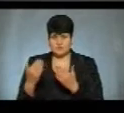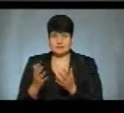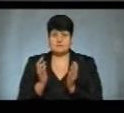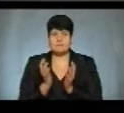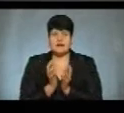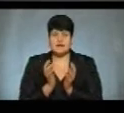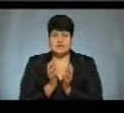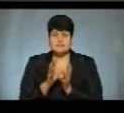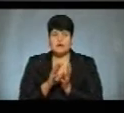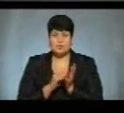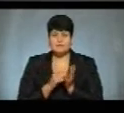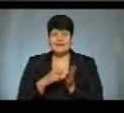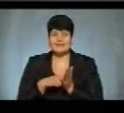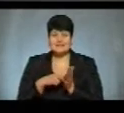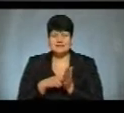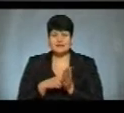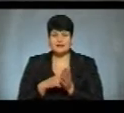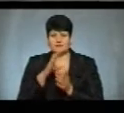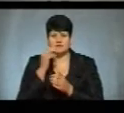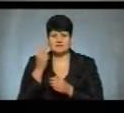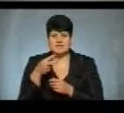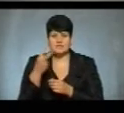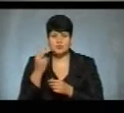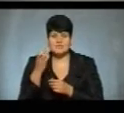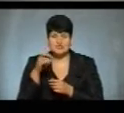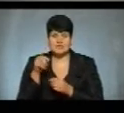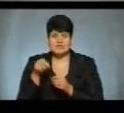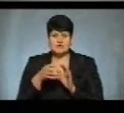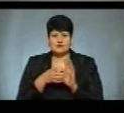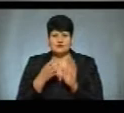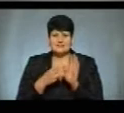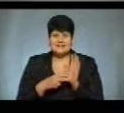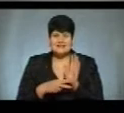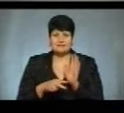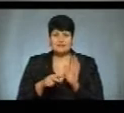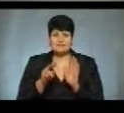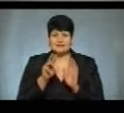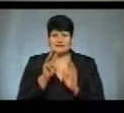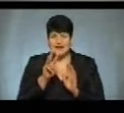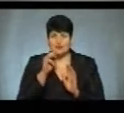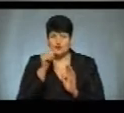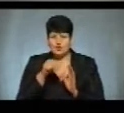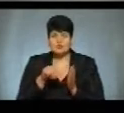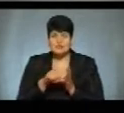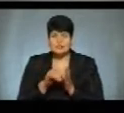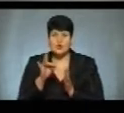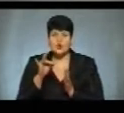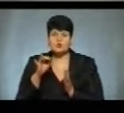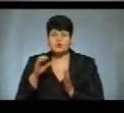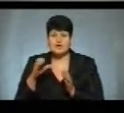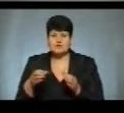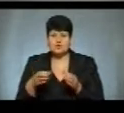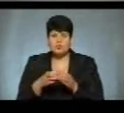зберігається копія листівки, яку у ніч на 22 січня 1973 року члени Русохацької групи встановили